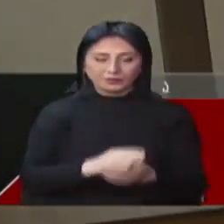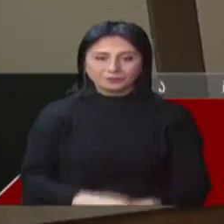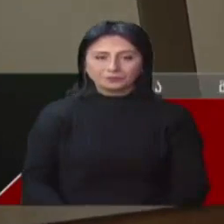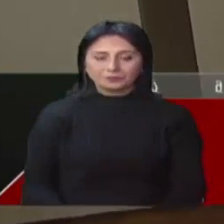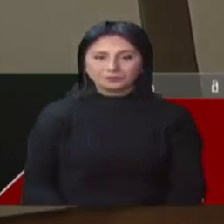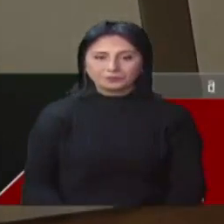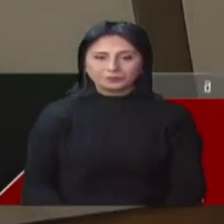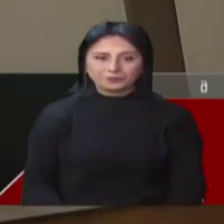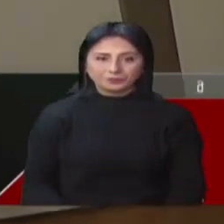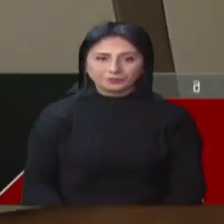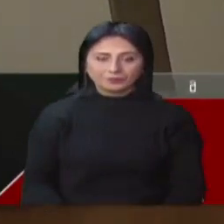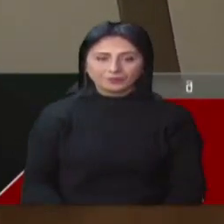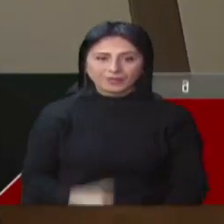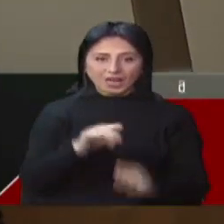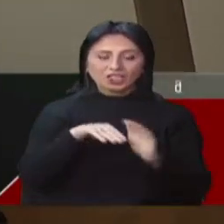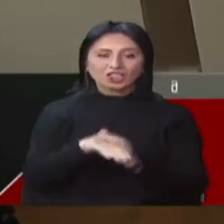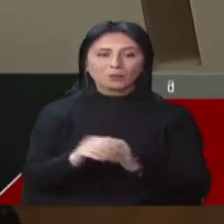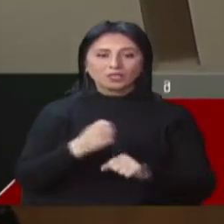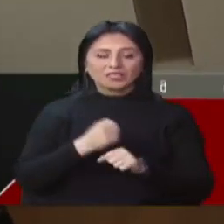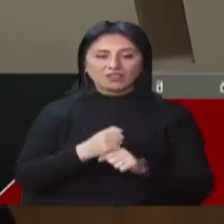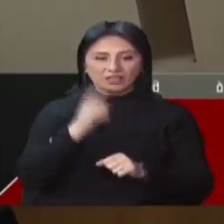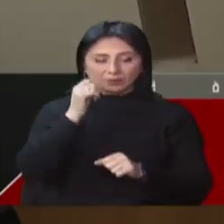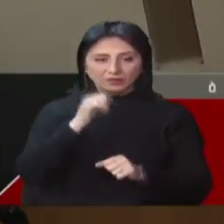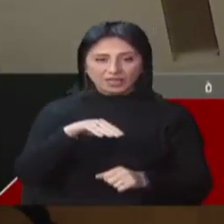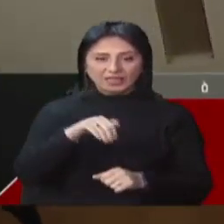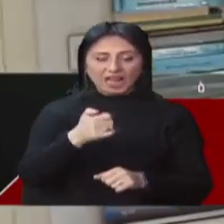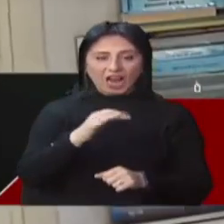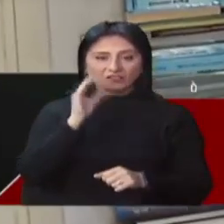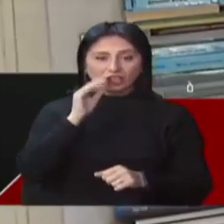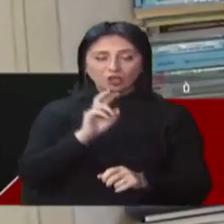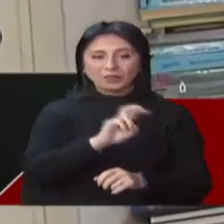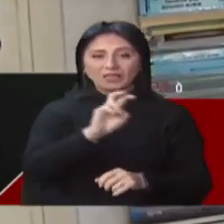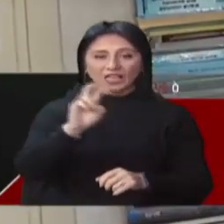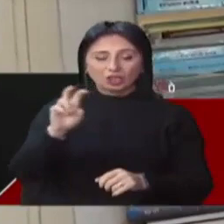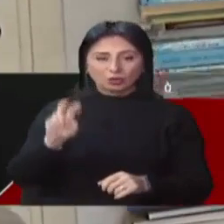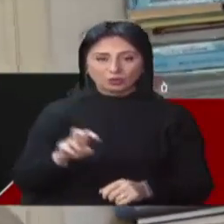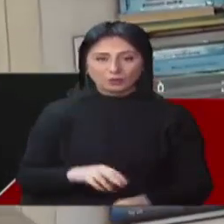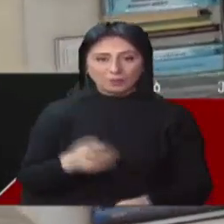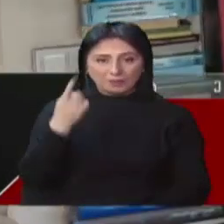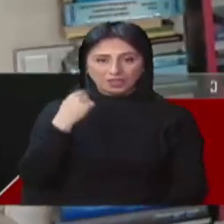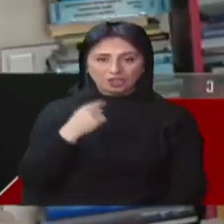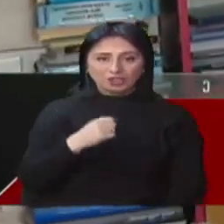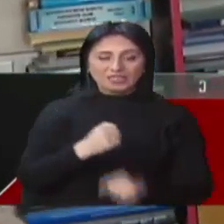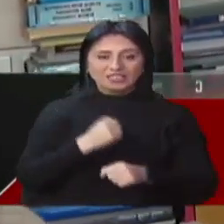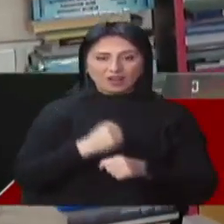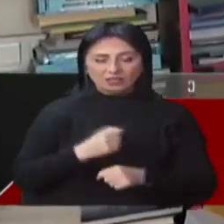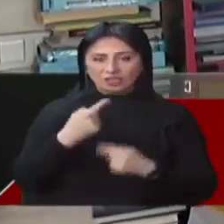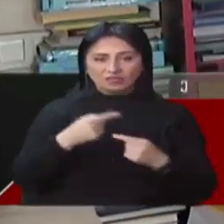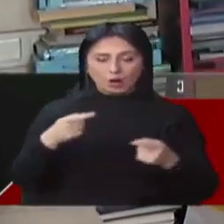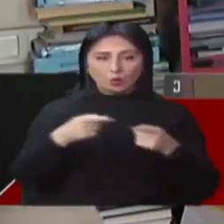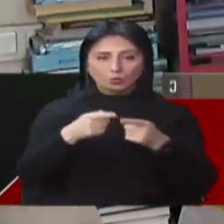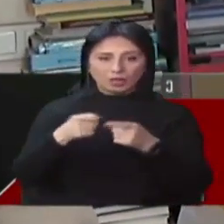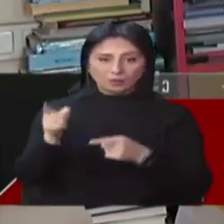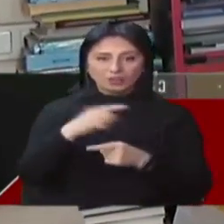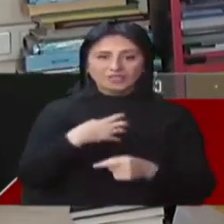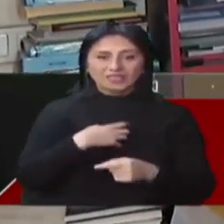დართვით. სვანეთმა ბევრი რამ შემოინახა და ექვთიმე თაყაიშვილი როდესაც დადიოდა მაშინ სვანეთშიც და სხვა